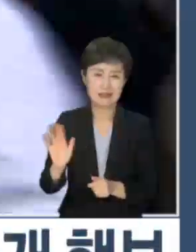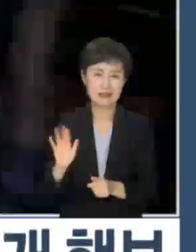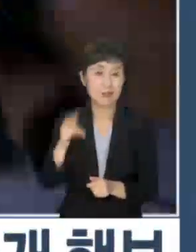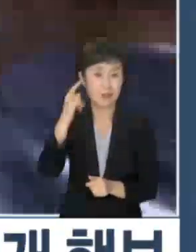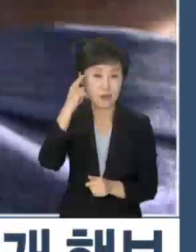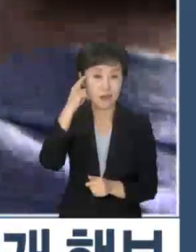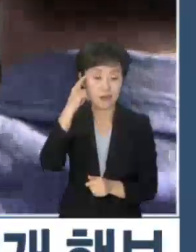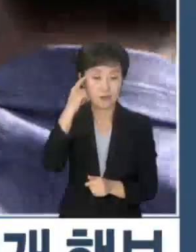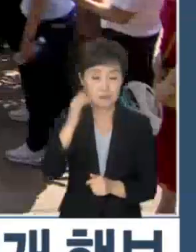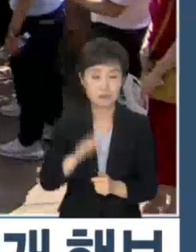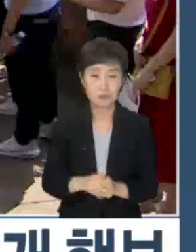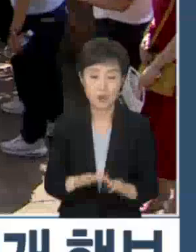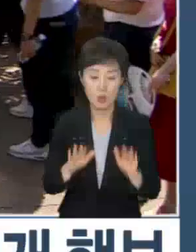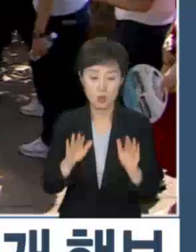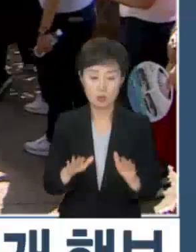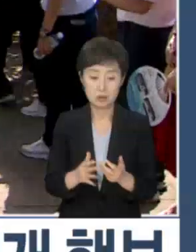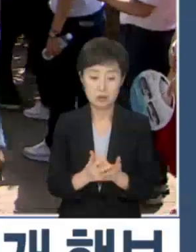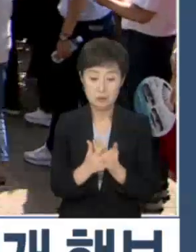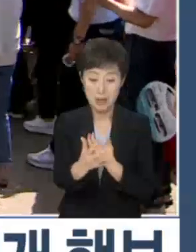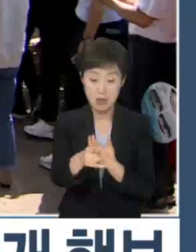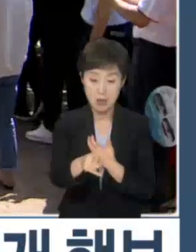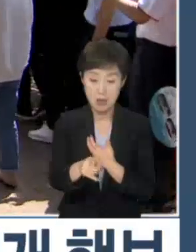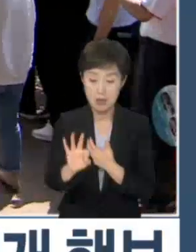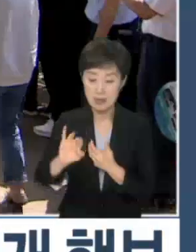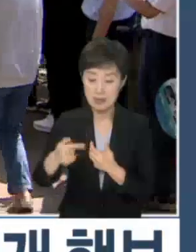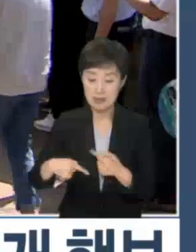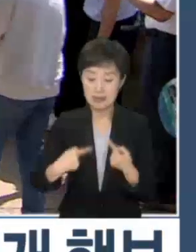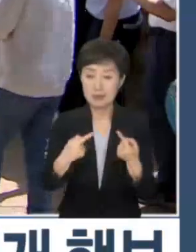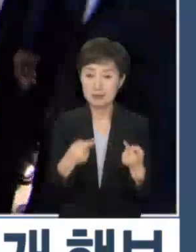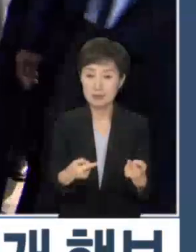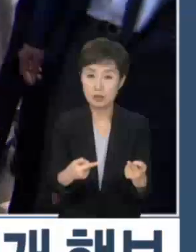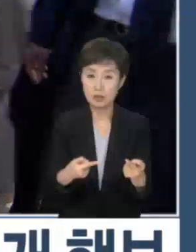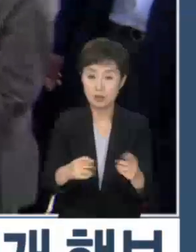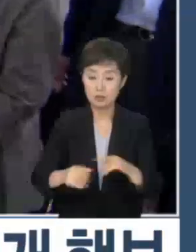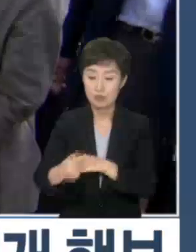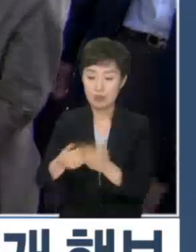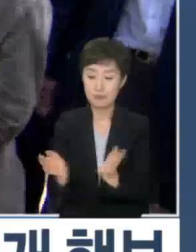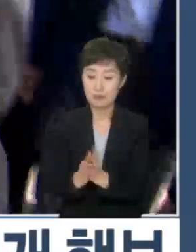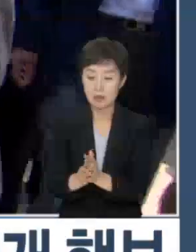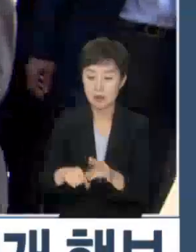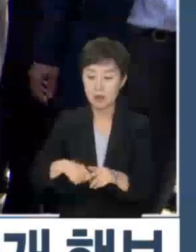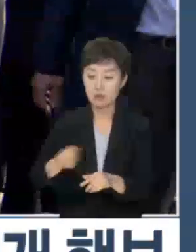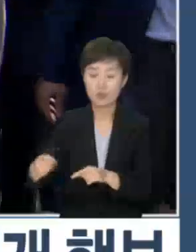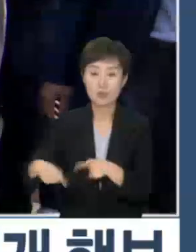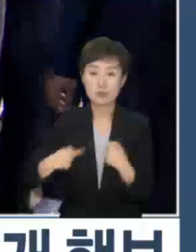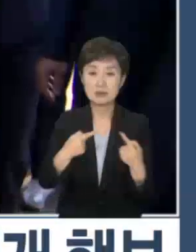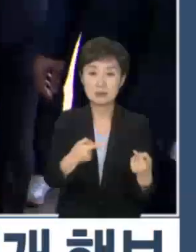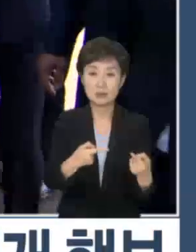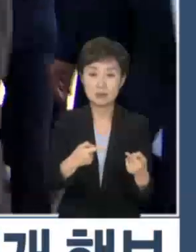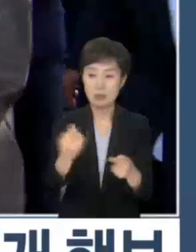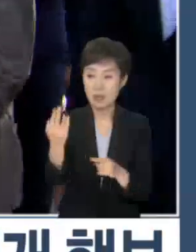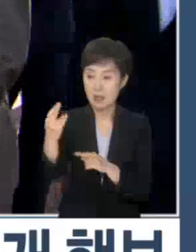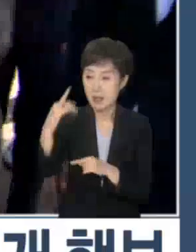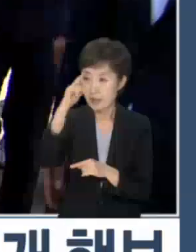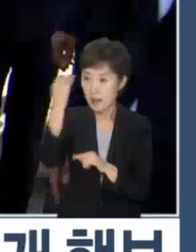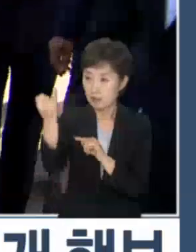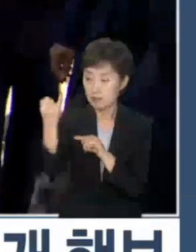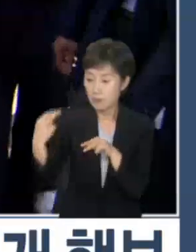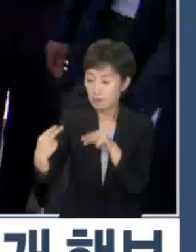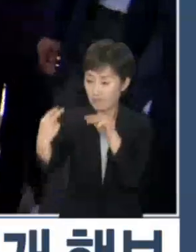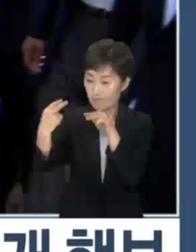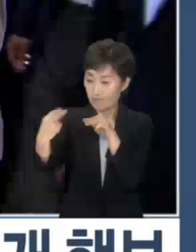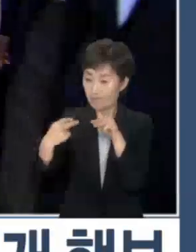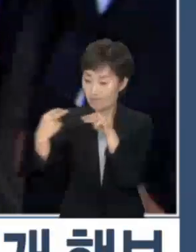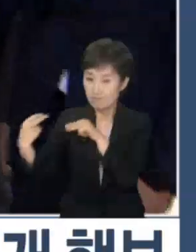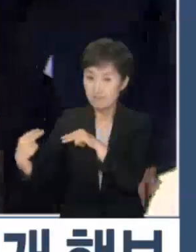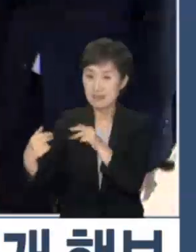행사장에 이제 인요한 혁신위원장이 가고 또 국민의힘 지도부가 다 가서 만났을 겁니다.